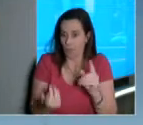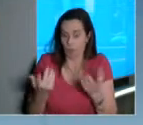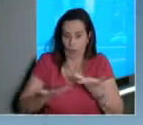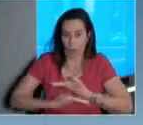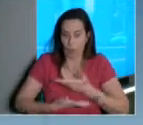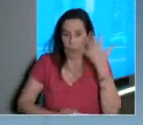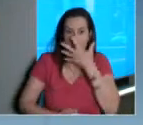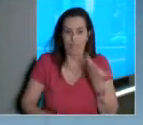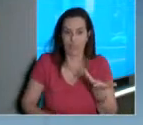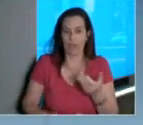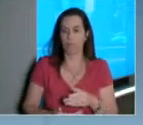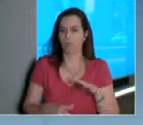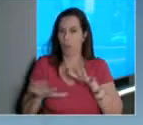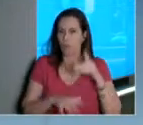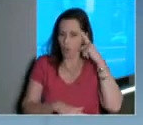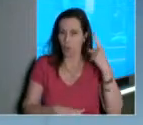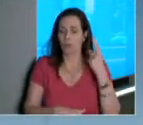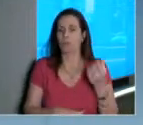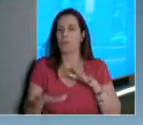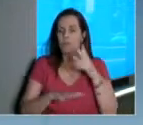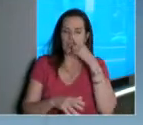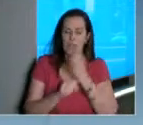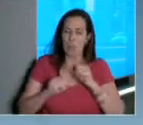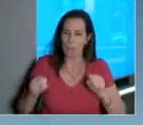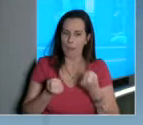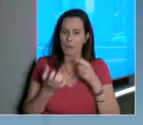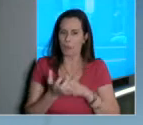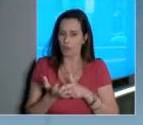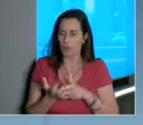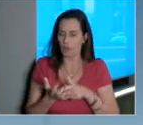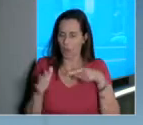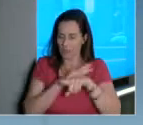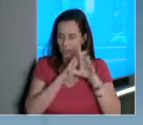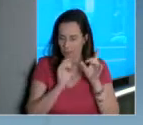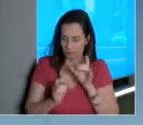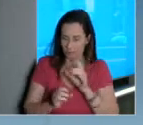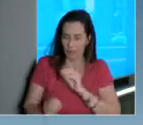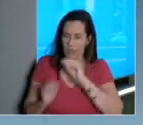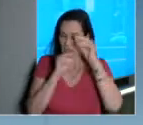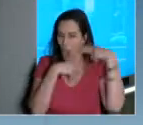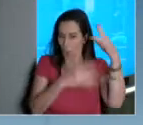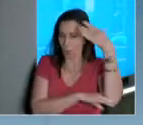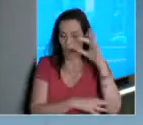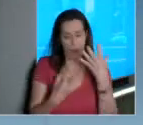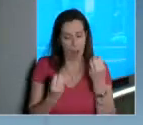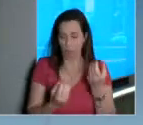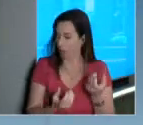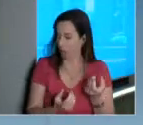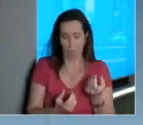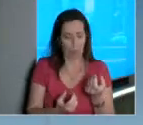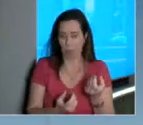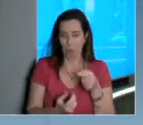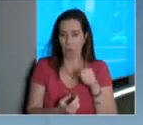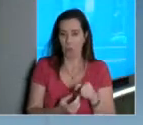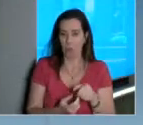אשר מאפריקה בחסות הממשלה. הממשלה מנסה לעשות מאמצים כדי לשלוח את המסתננים לארצות מוצאם, אולם רבים מהם בכלל